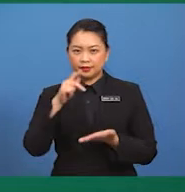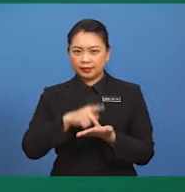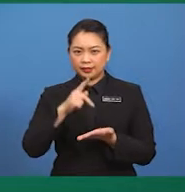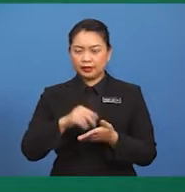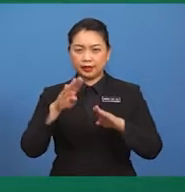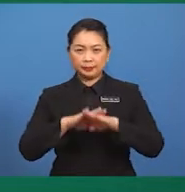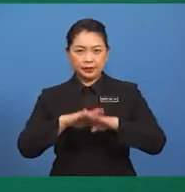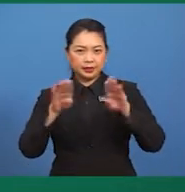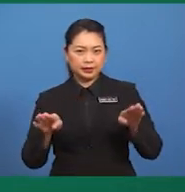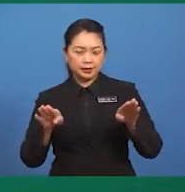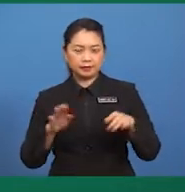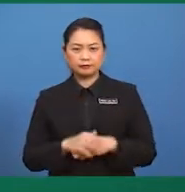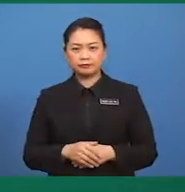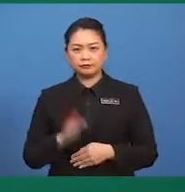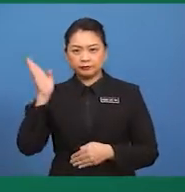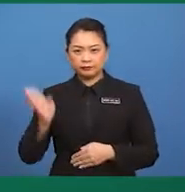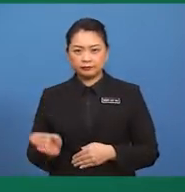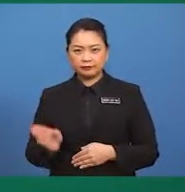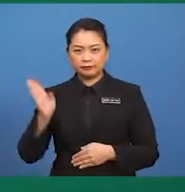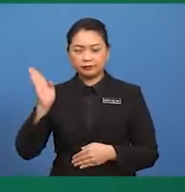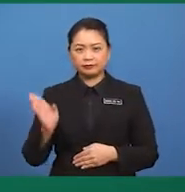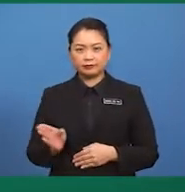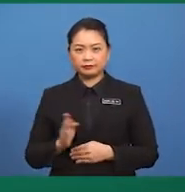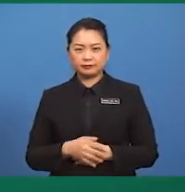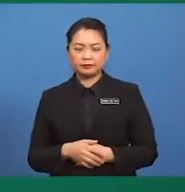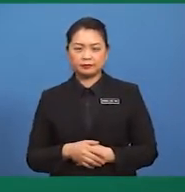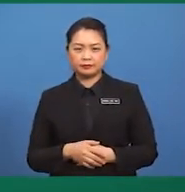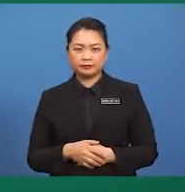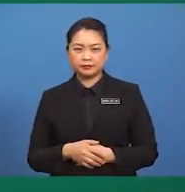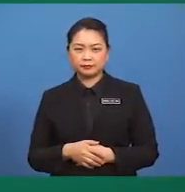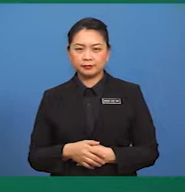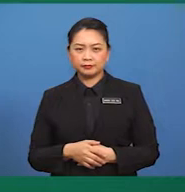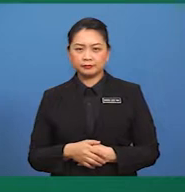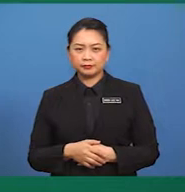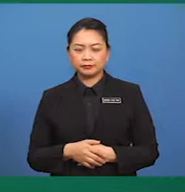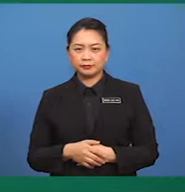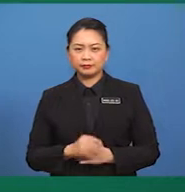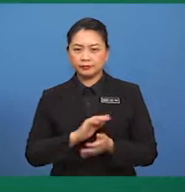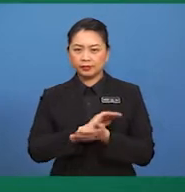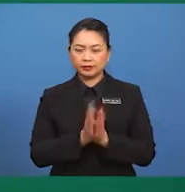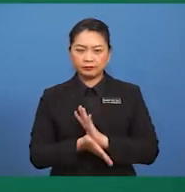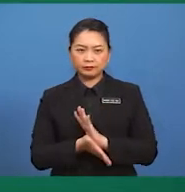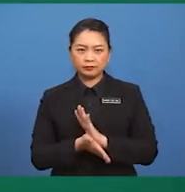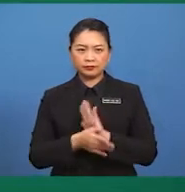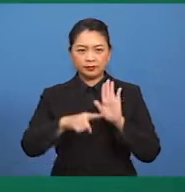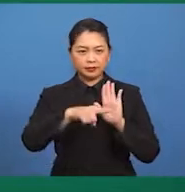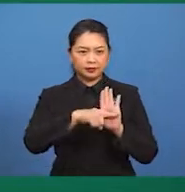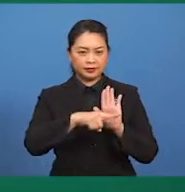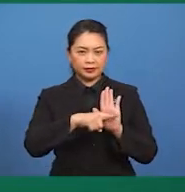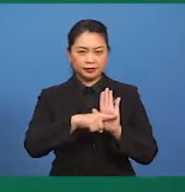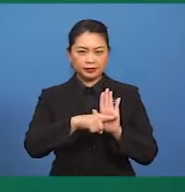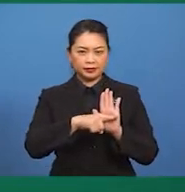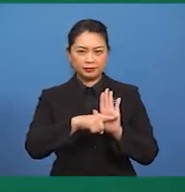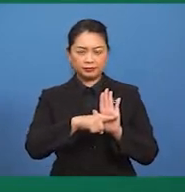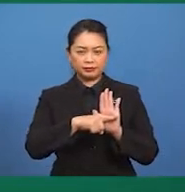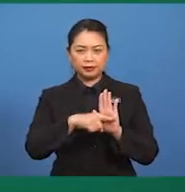RM2,936 tolak RM3,100. Kita dapat negatif RM164. Jadi negatif